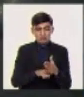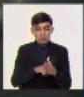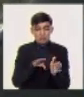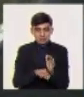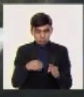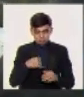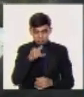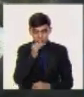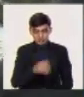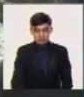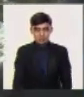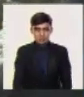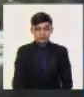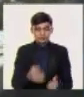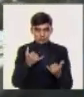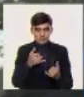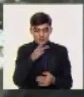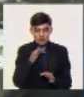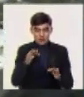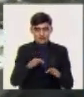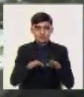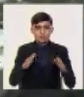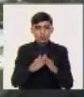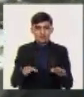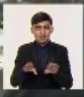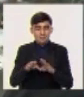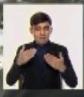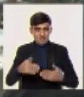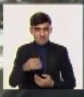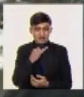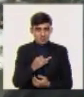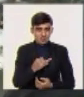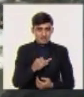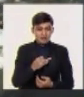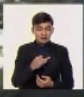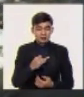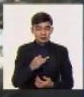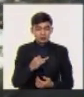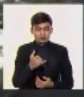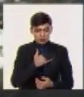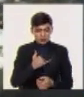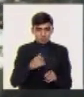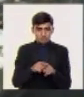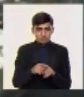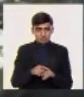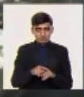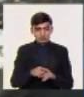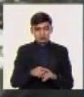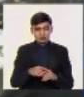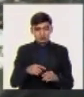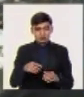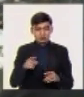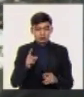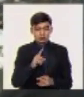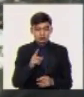В настоящее время у нас закрылись детские дома. И у нас отпала,